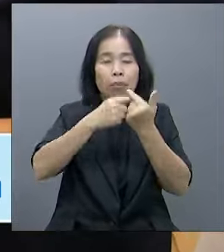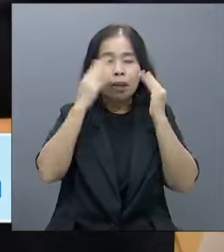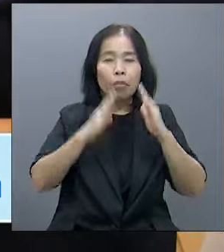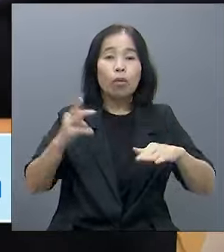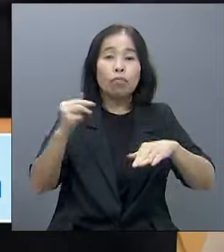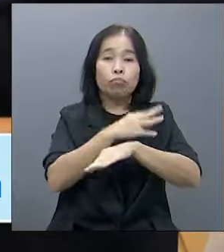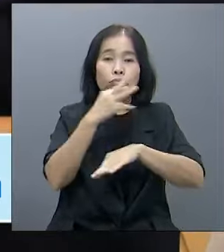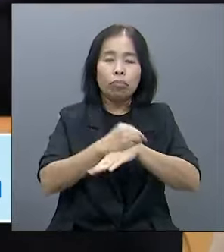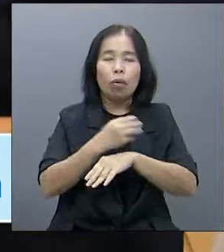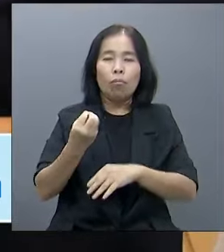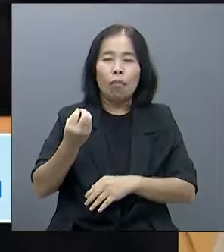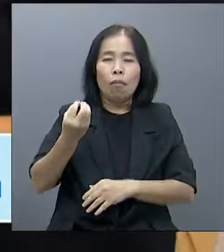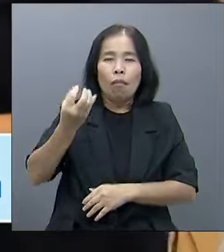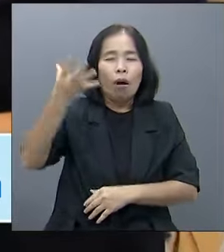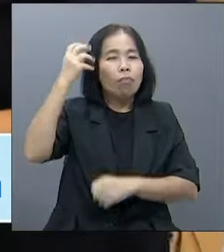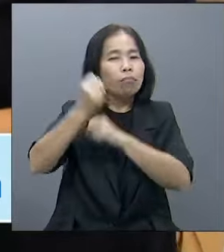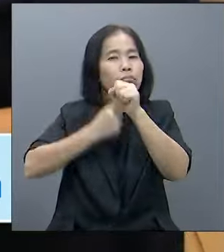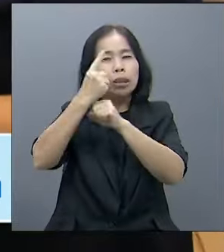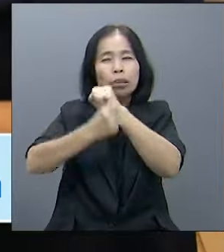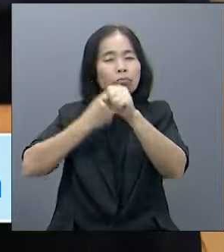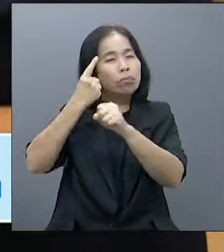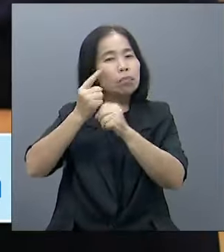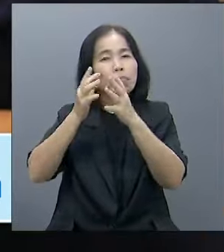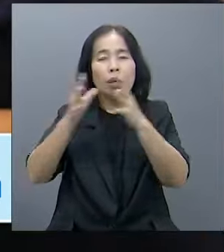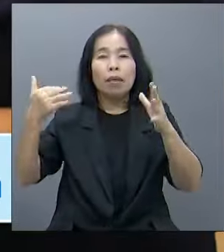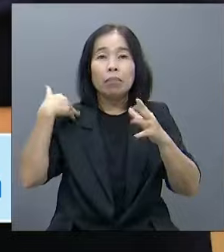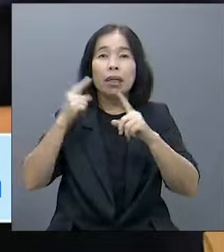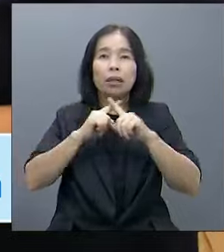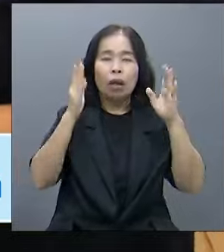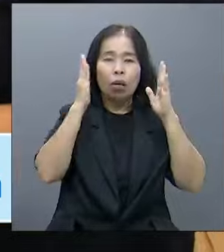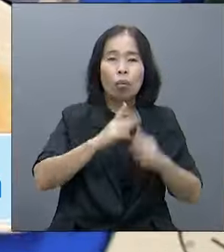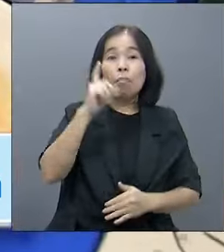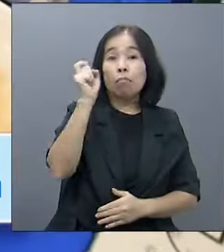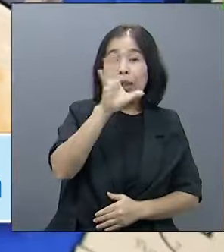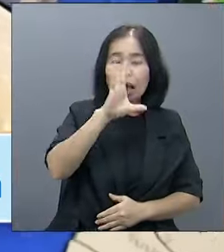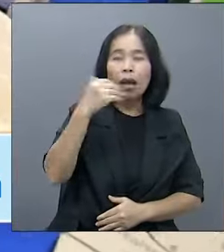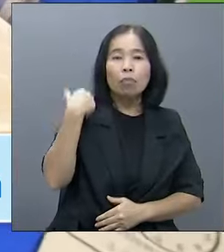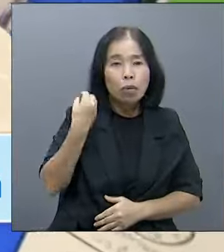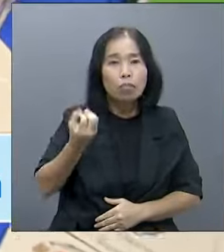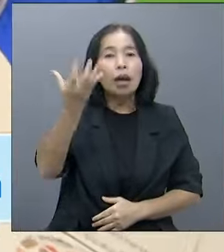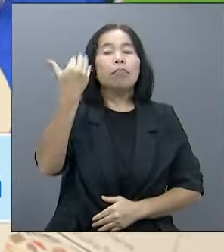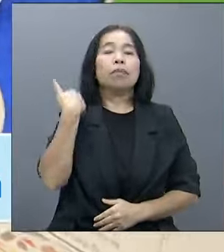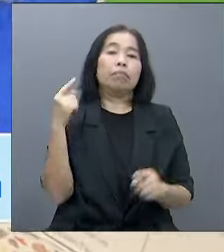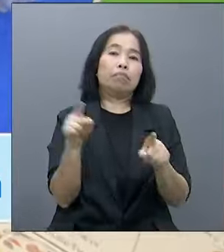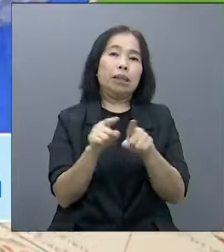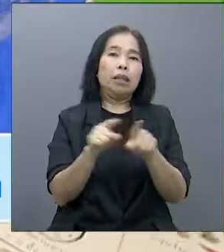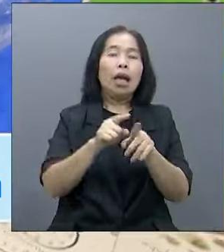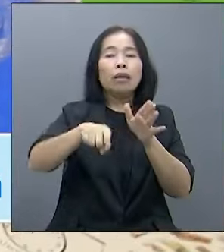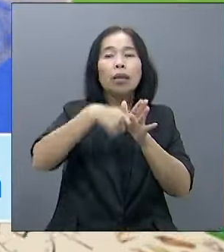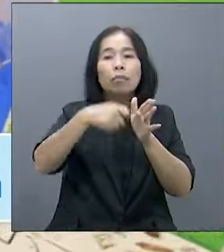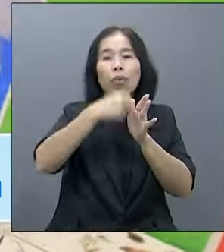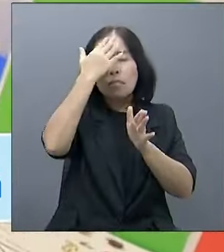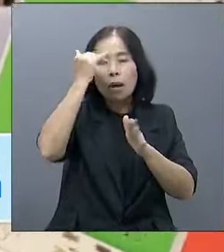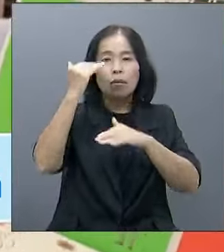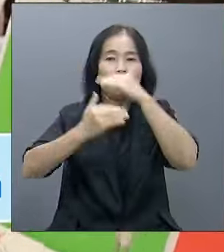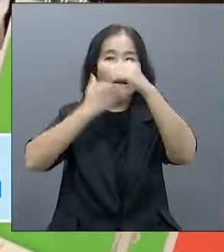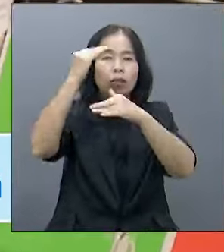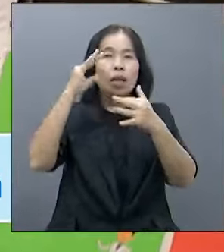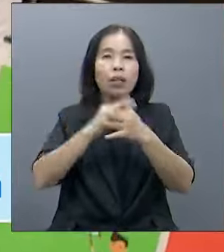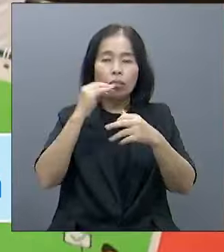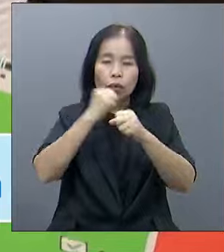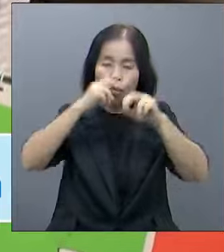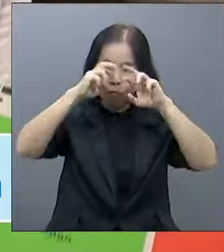แนวโน้มที่เพิ่มขึ้นในทุกปีแต่ขณะเดียวกันครับจำนวนผู้รอดชีวิตก็เพิ่มสูงขึ้นเช่นกันครับโดยมีสาเหตุมาจากความก้าวหน้าของการวินิจฉั